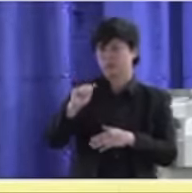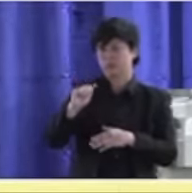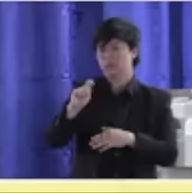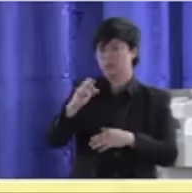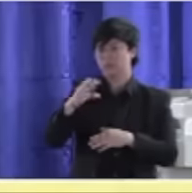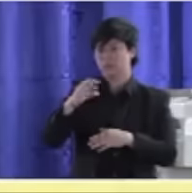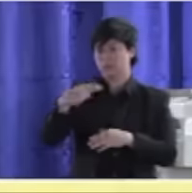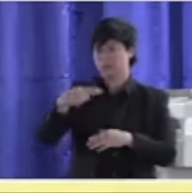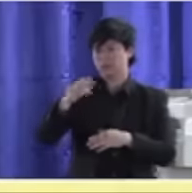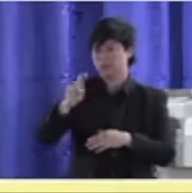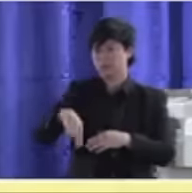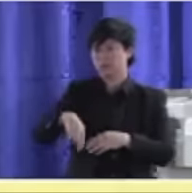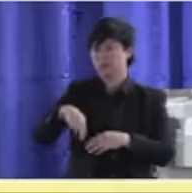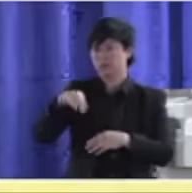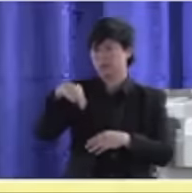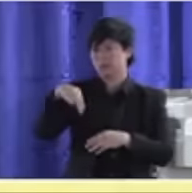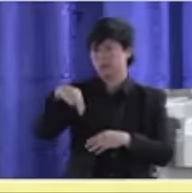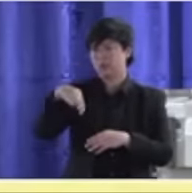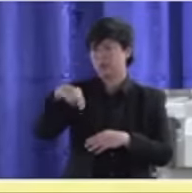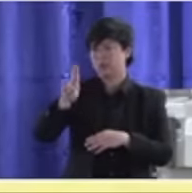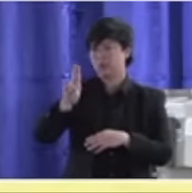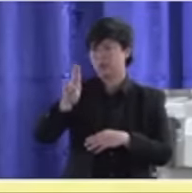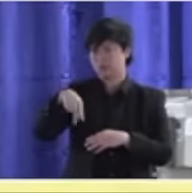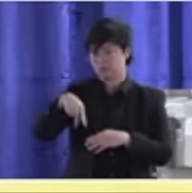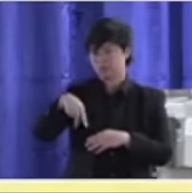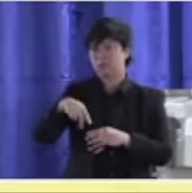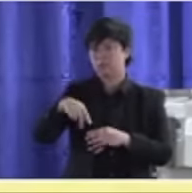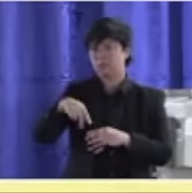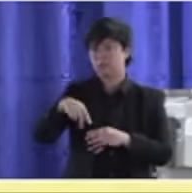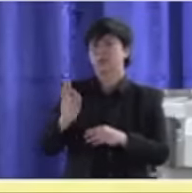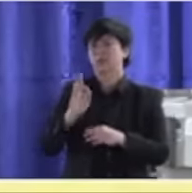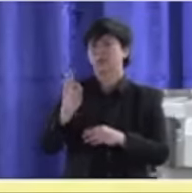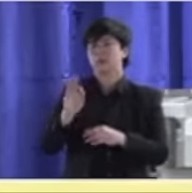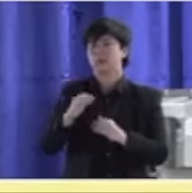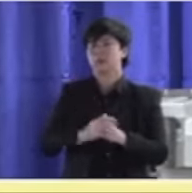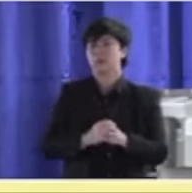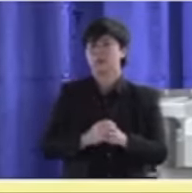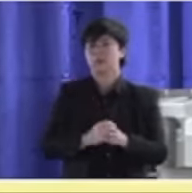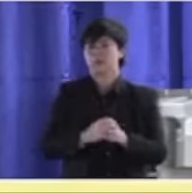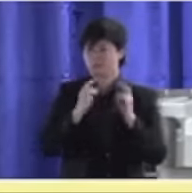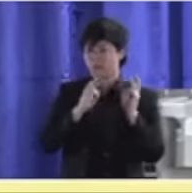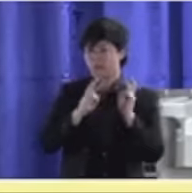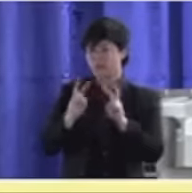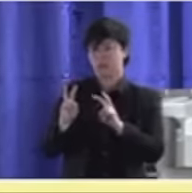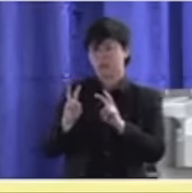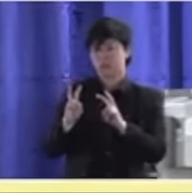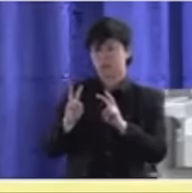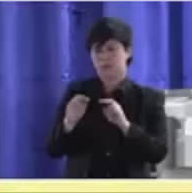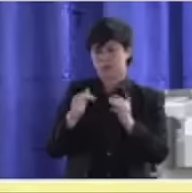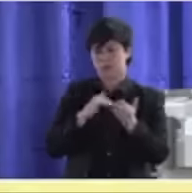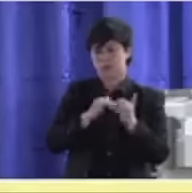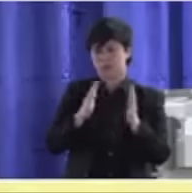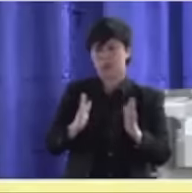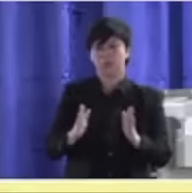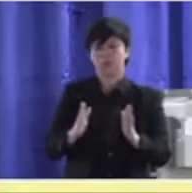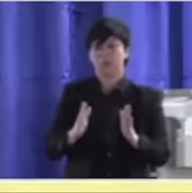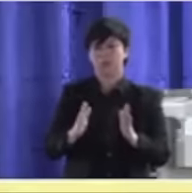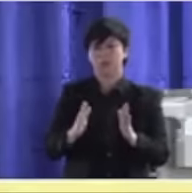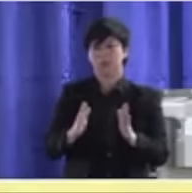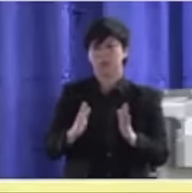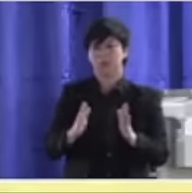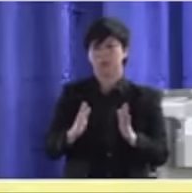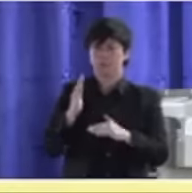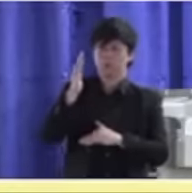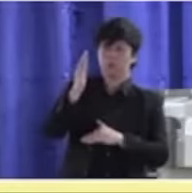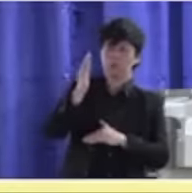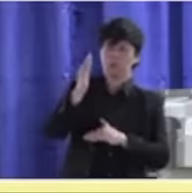Fridays para sa anong gusto nating makita na mga kabataan sa darating na mga